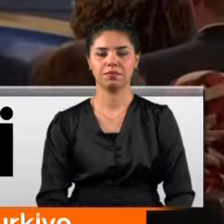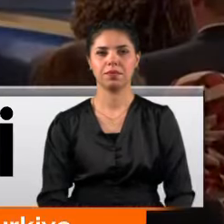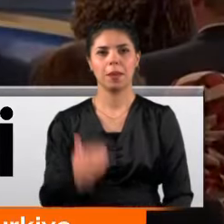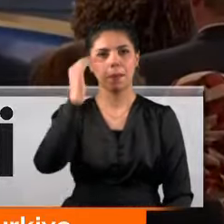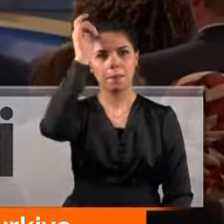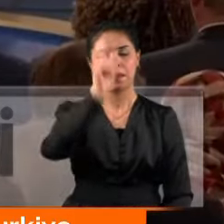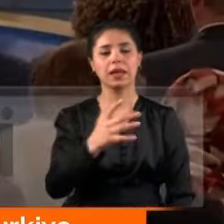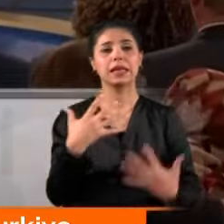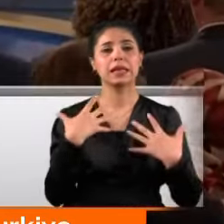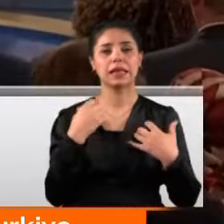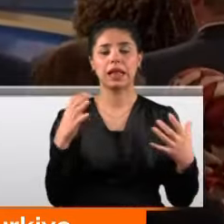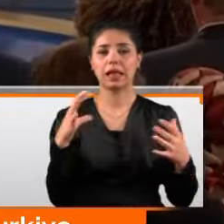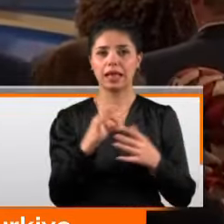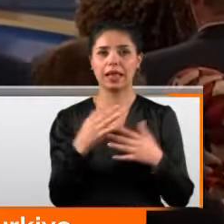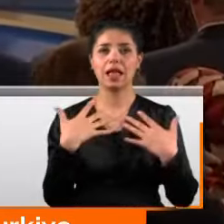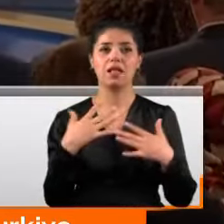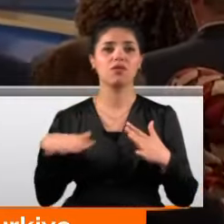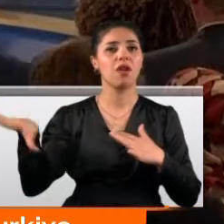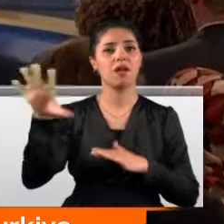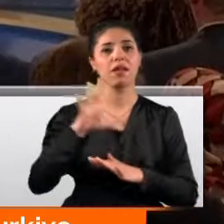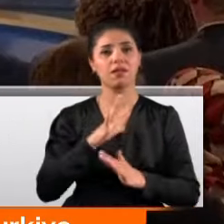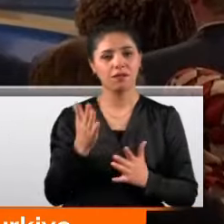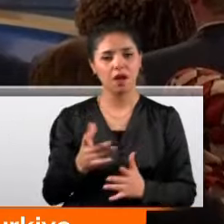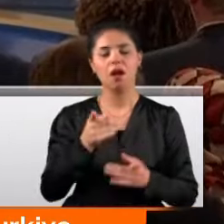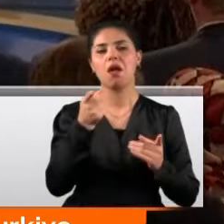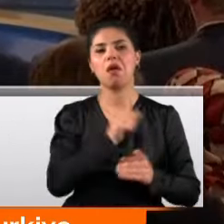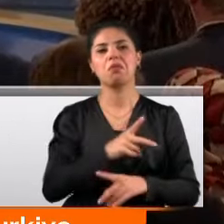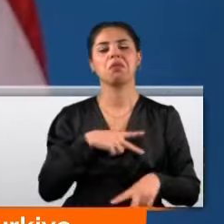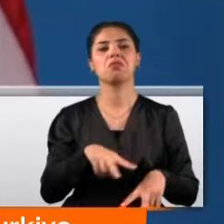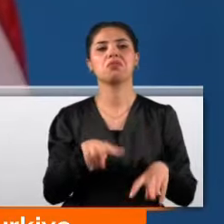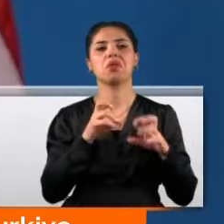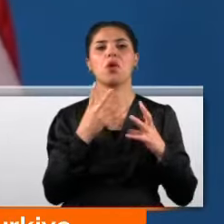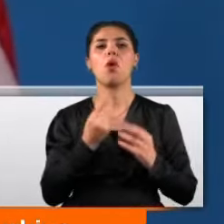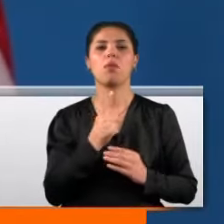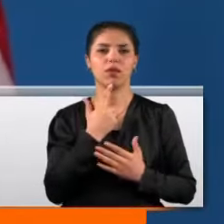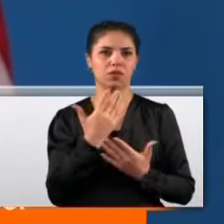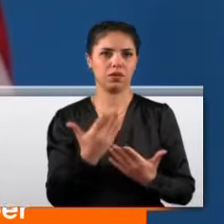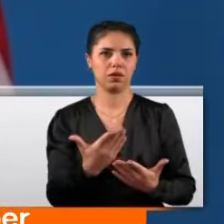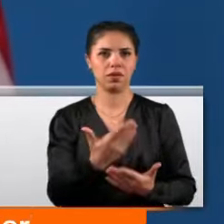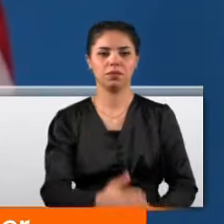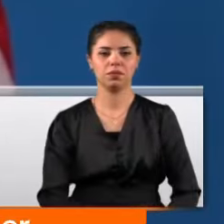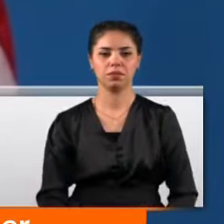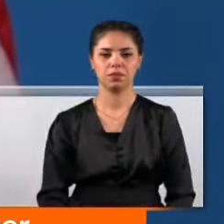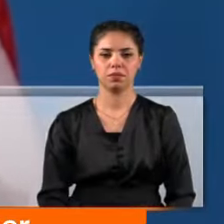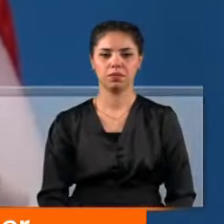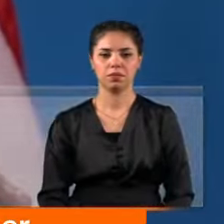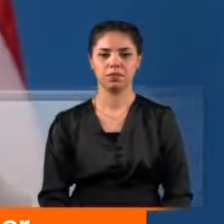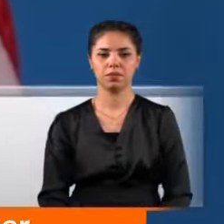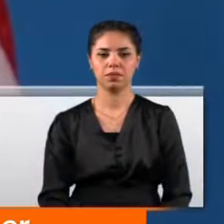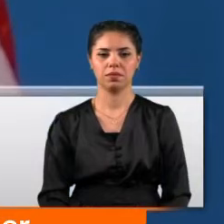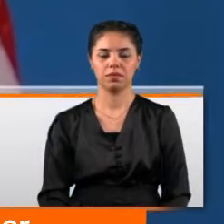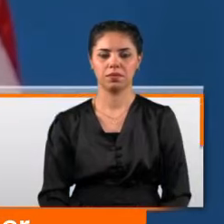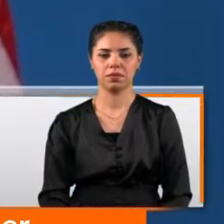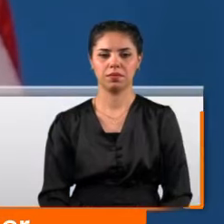Biden sağlığı konusundaki endişelere rağmen adaylıktan çekilmeyeceğini vurguladı. Üç önemli test yaptırdım. İyi durumda olduğumu